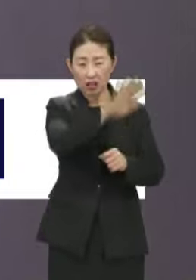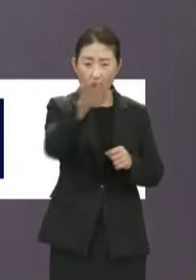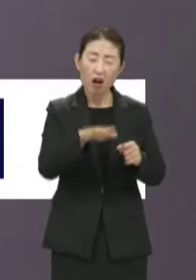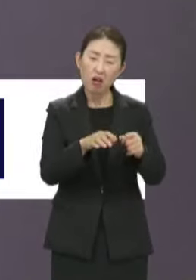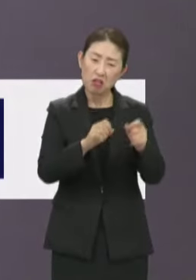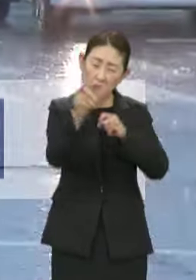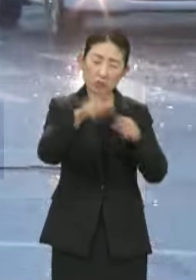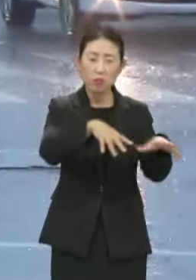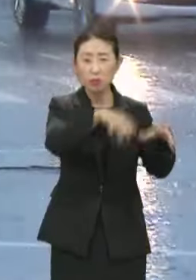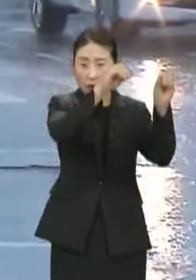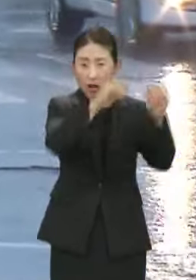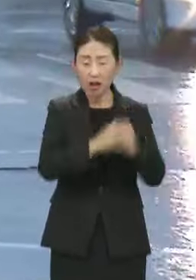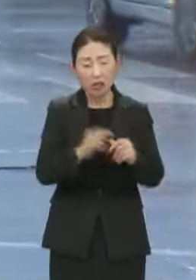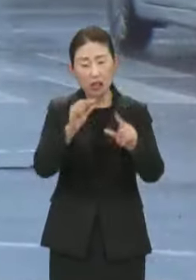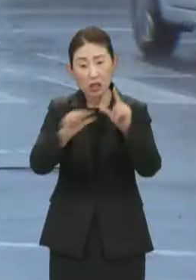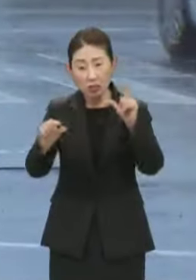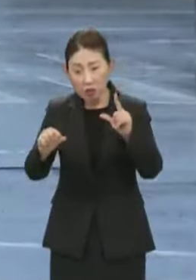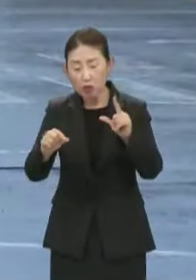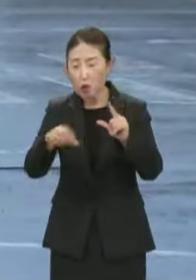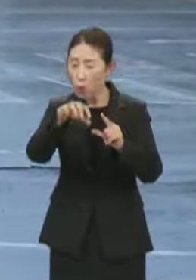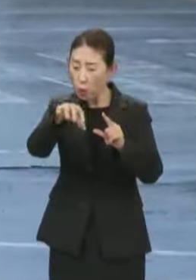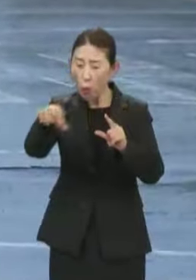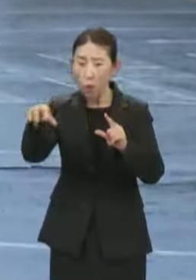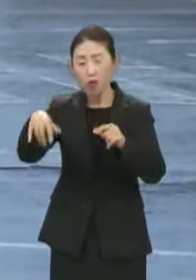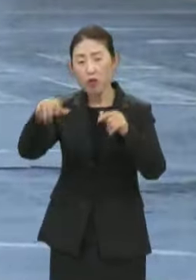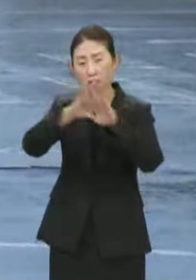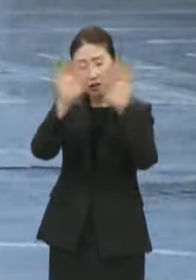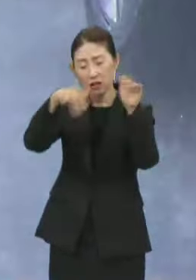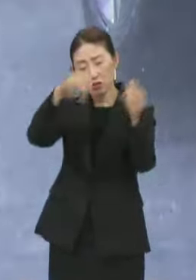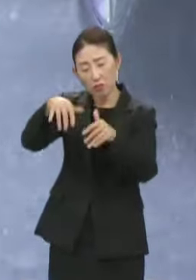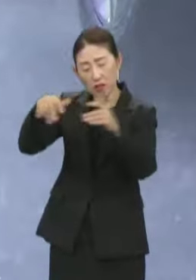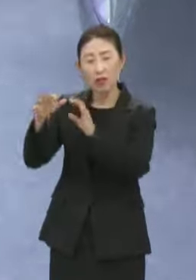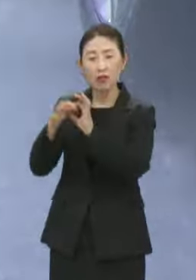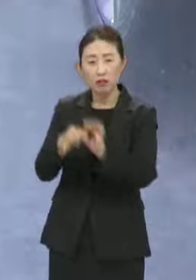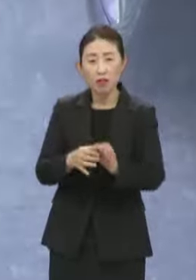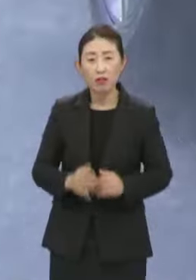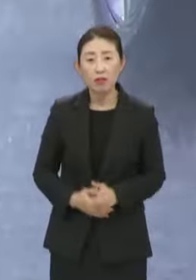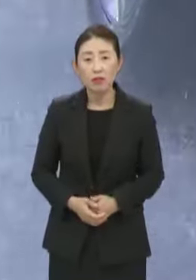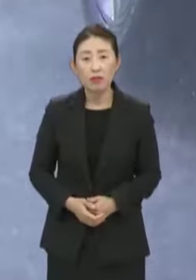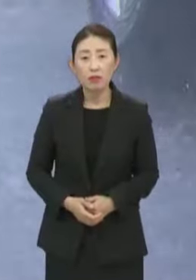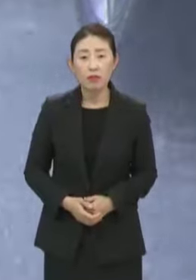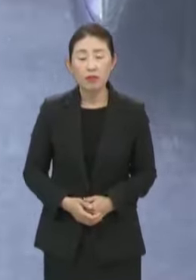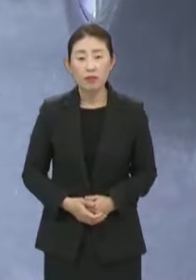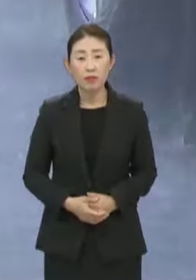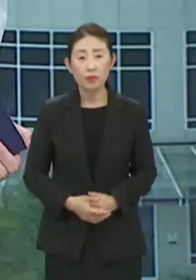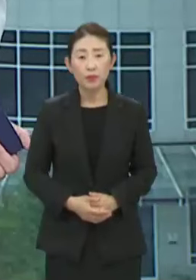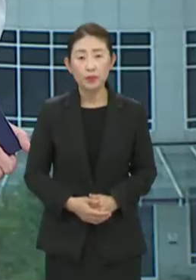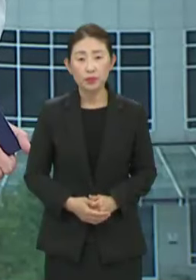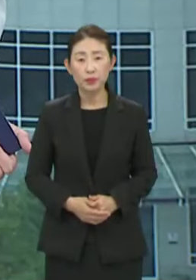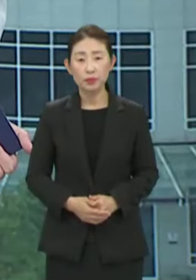지역에서 그치겠고 일부 충남권 내륙에선 낮까지 이어지겠습니다.